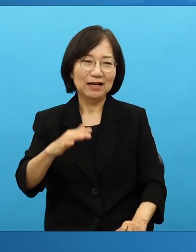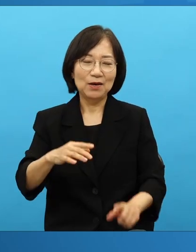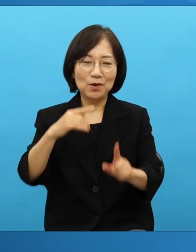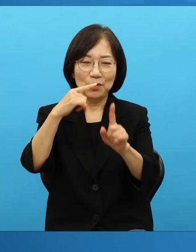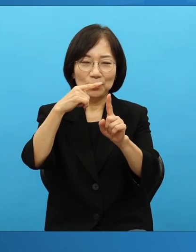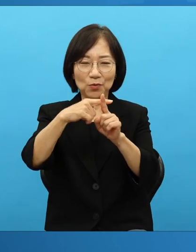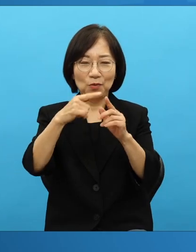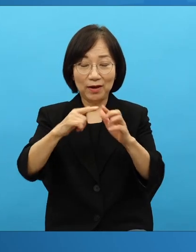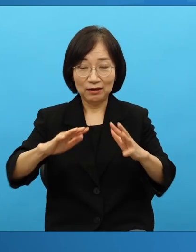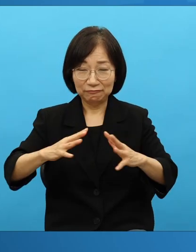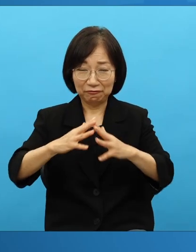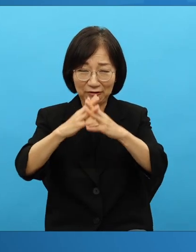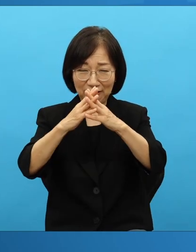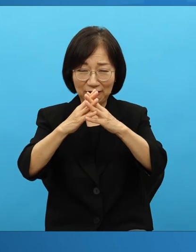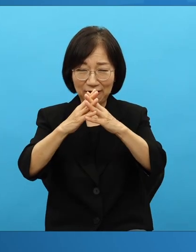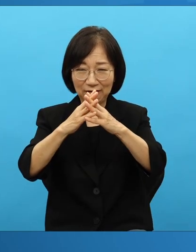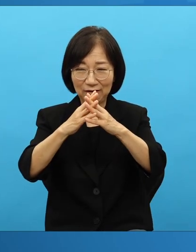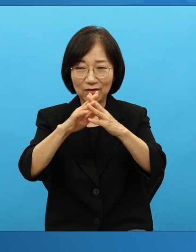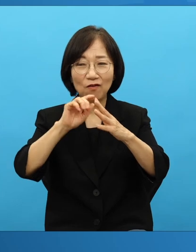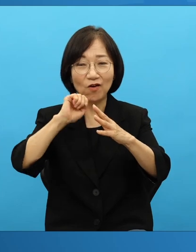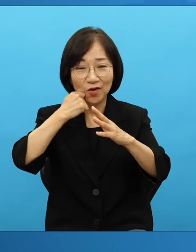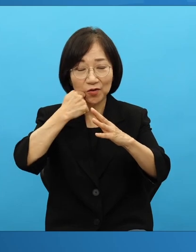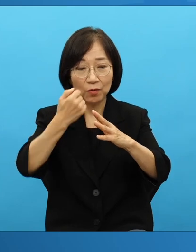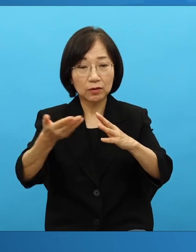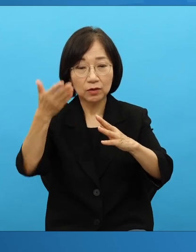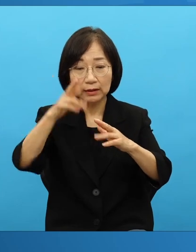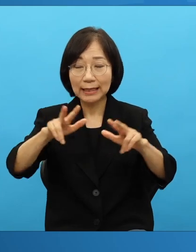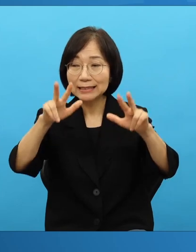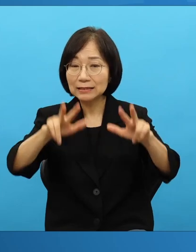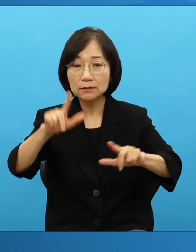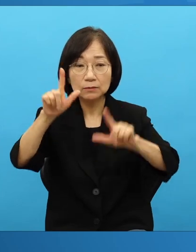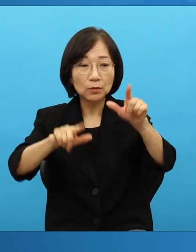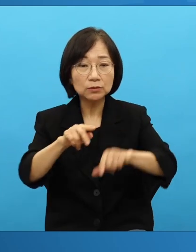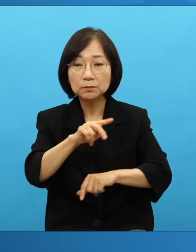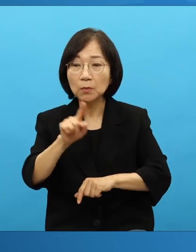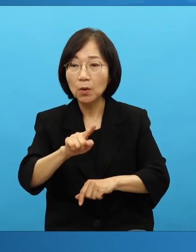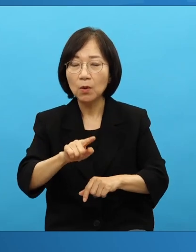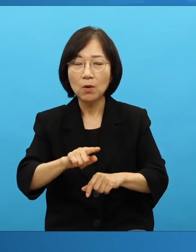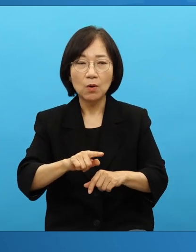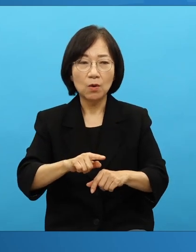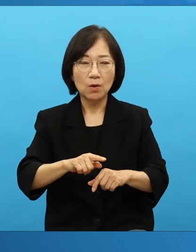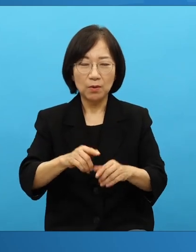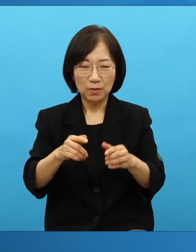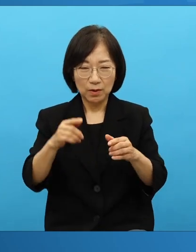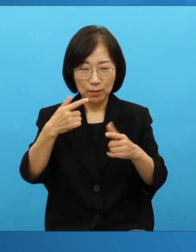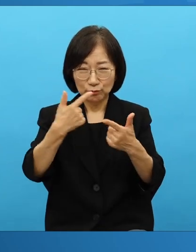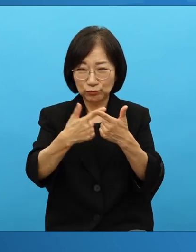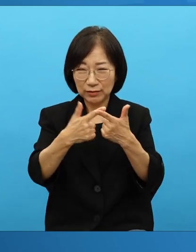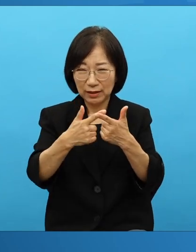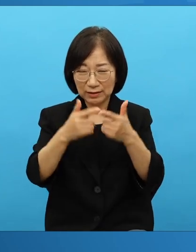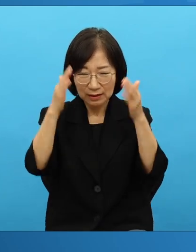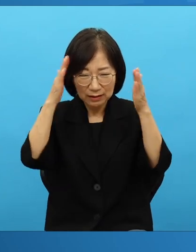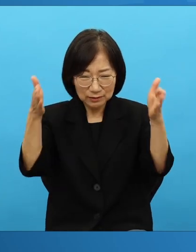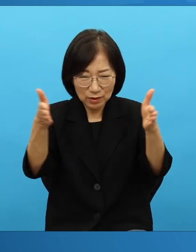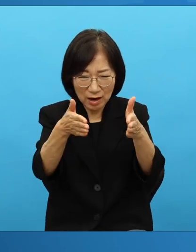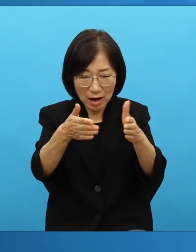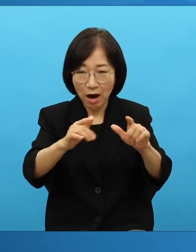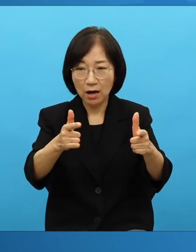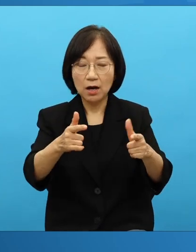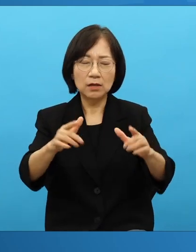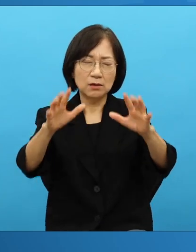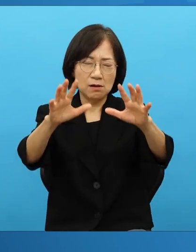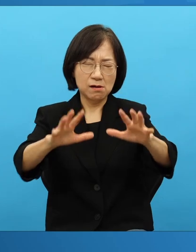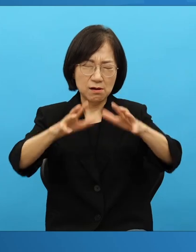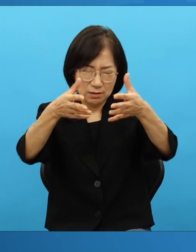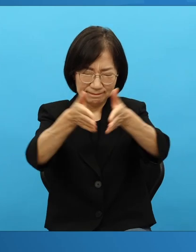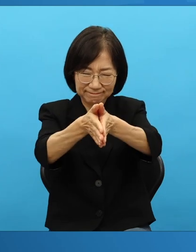我们在引导，如果按照我们的水平，按照引导水平，我们教会早就关门大吉了，对不对？ 근데요, 지금 우리 세계 복음이나 지금은 드디어 다민족들 가운데 중요한 사람들과 렘넌트 일어나고 있어요.